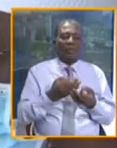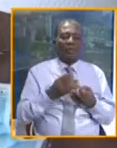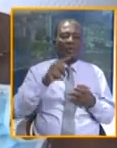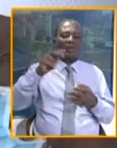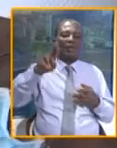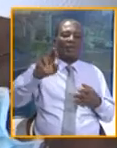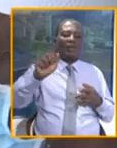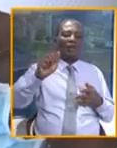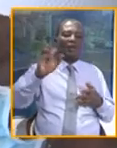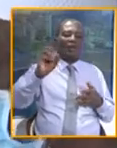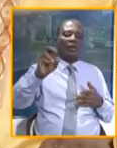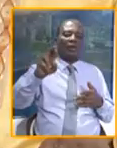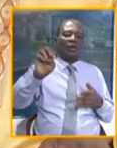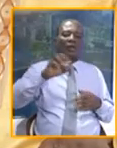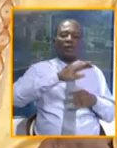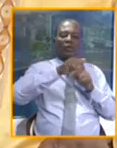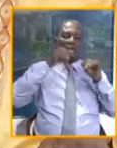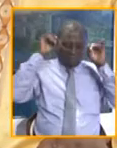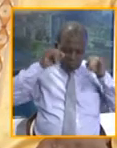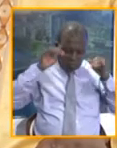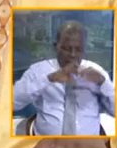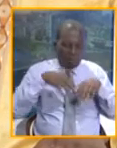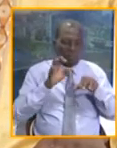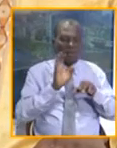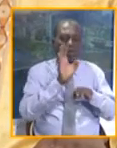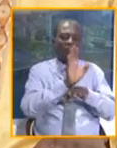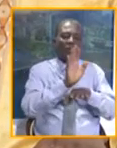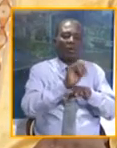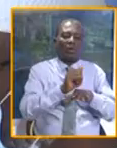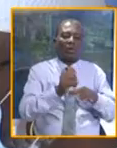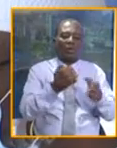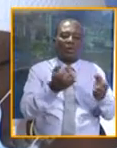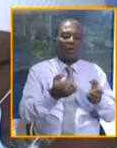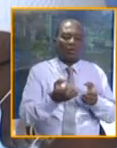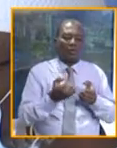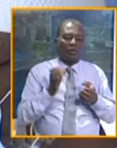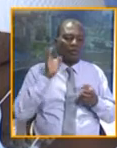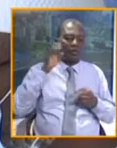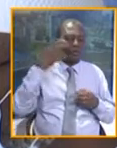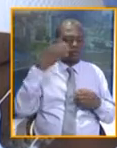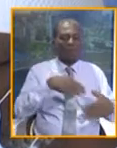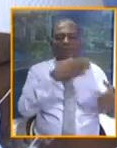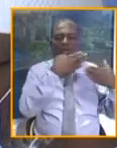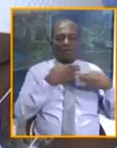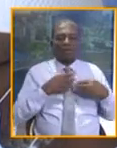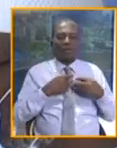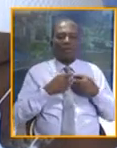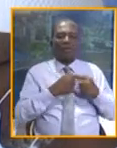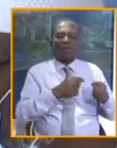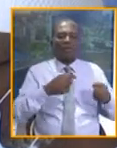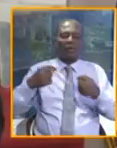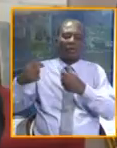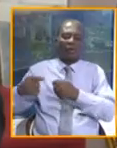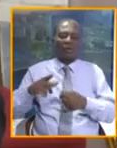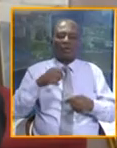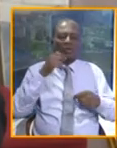les imams de Côte d'Ivoire voudraient vous charger de transmettre leur gratitude et